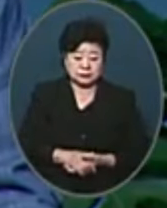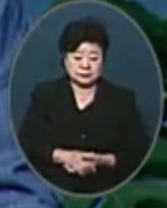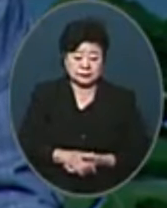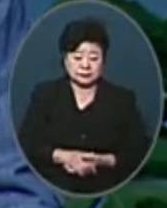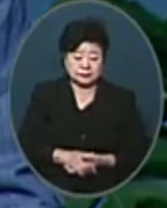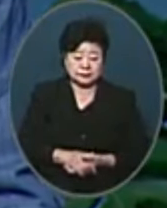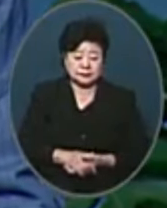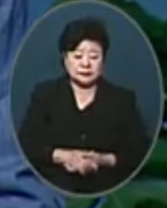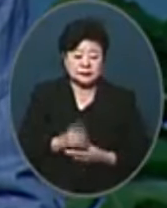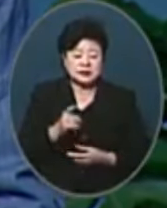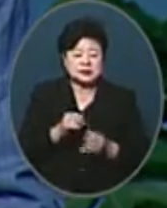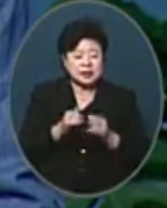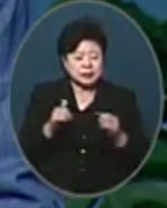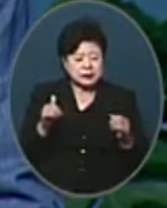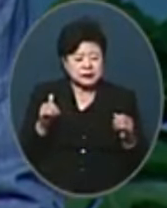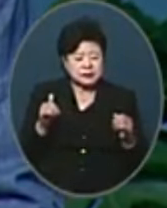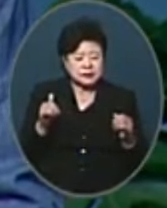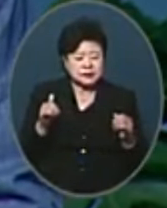그는